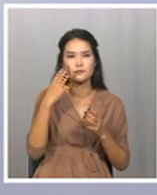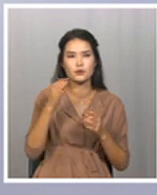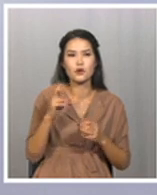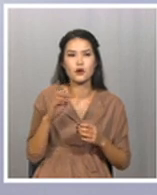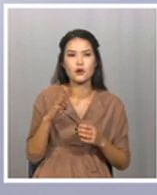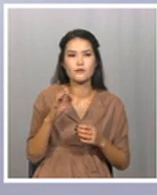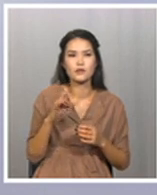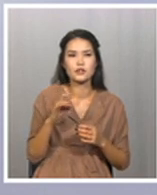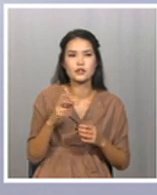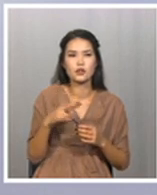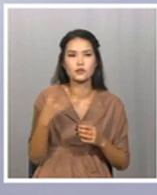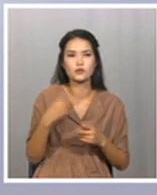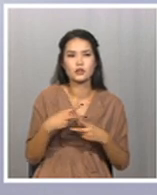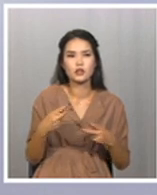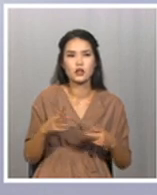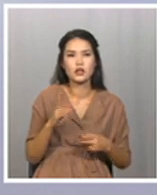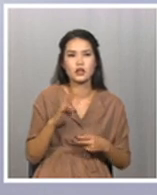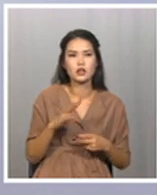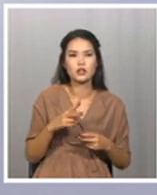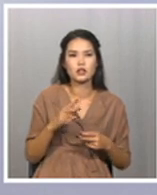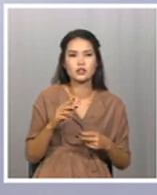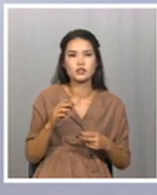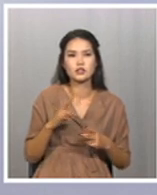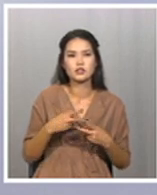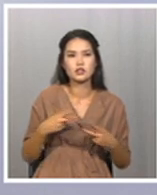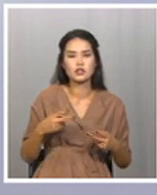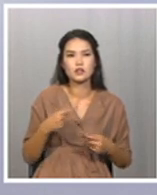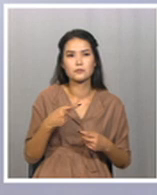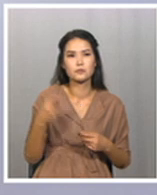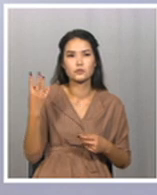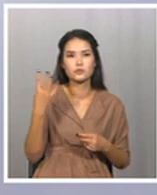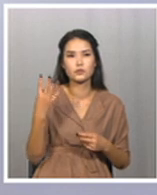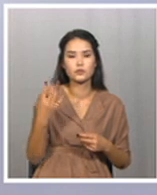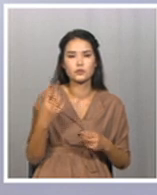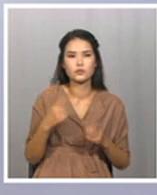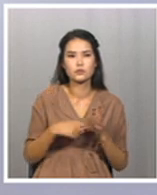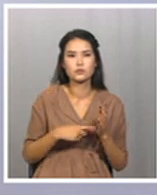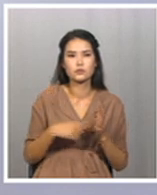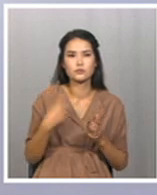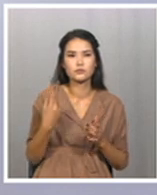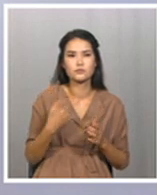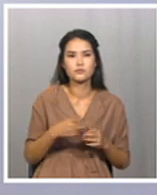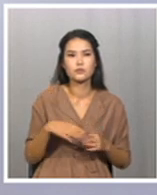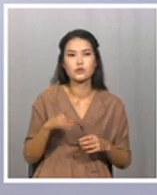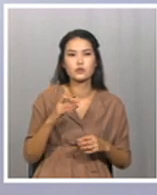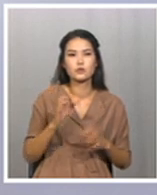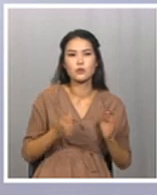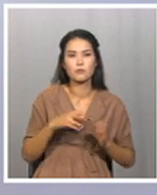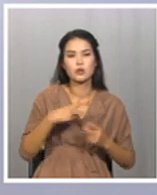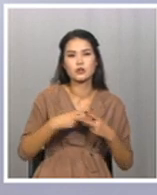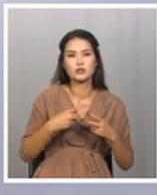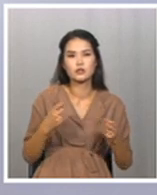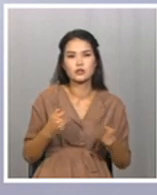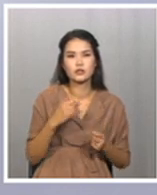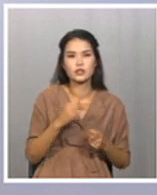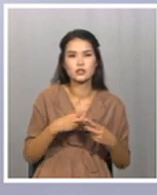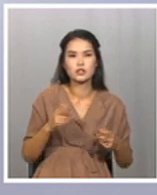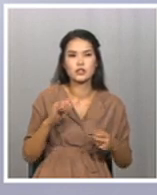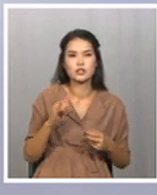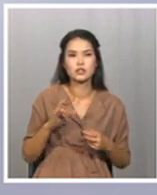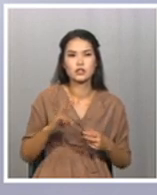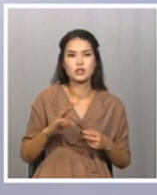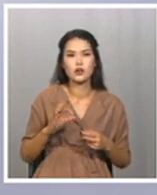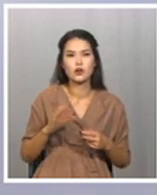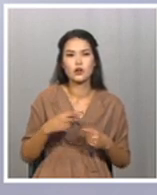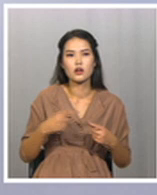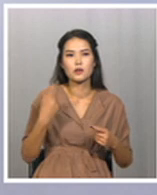4-ке тең, ал нормалдың бұрыштық коэффициенті ол минус 1 бөлінген 4 болады. Нормалдың теңдеуінің формуласы бойынша y тең y0